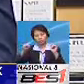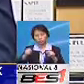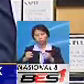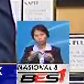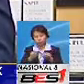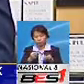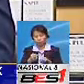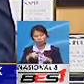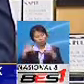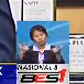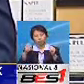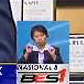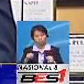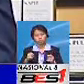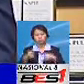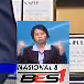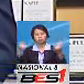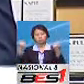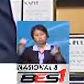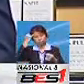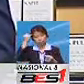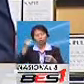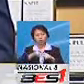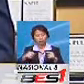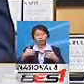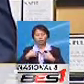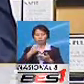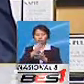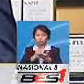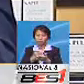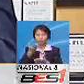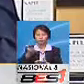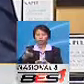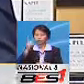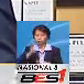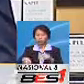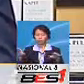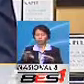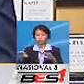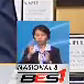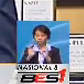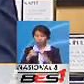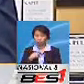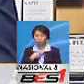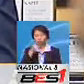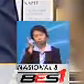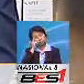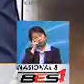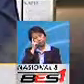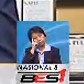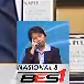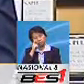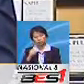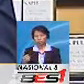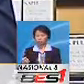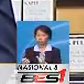perbezaan kita kita juga boleh meraikan Pendapat tetapi ada perkara-perkara yang tidak boleh kita lakukan jika kita fikir posting